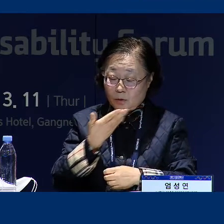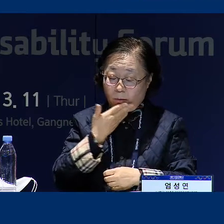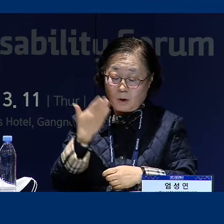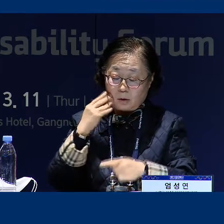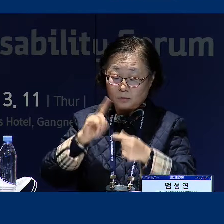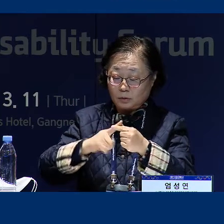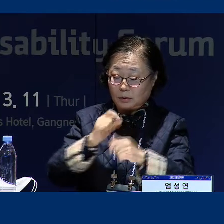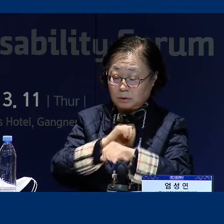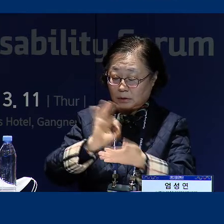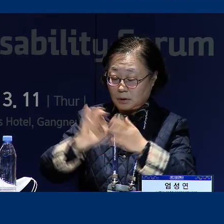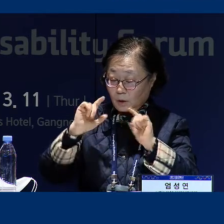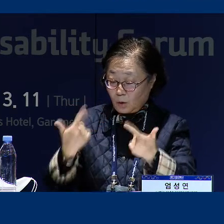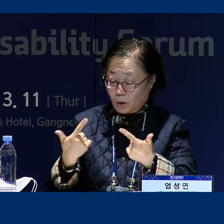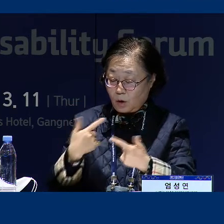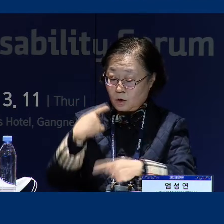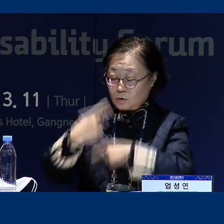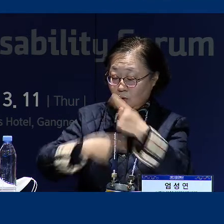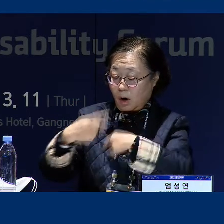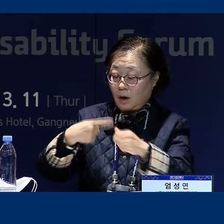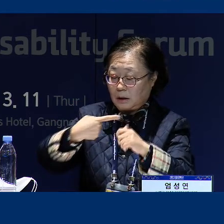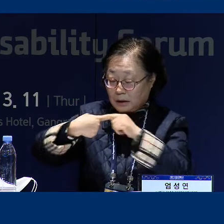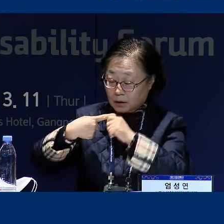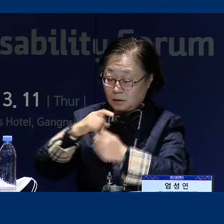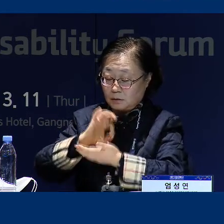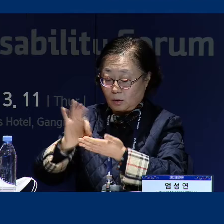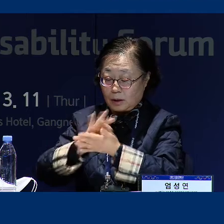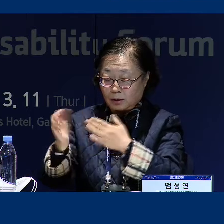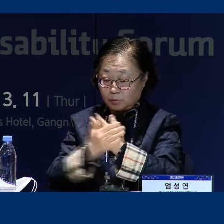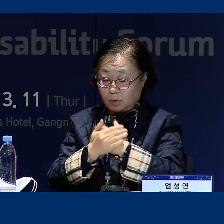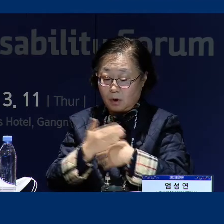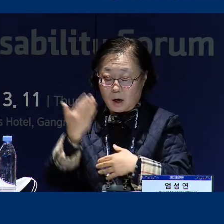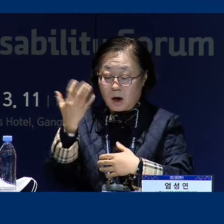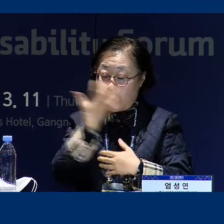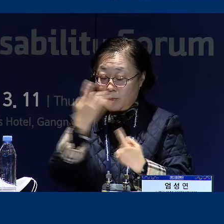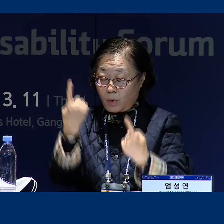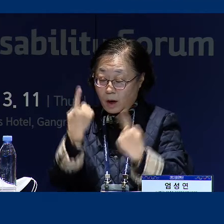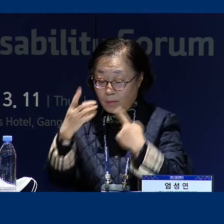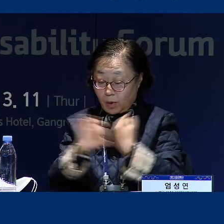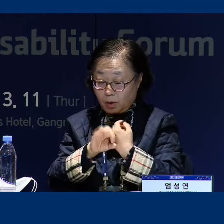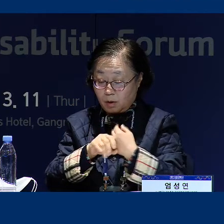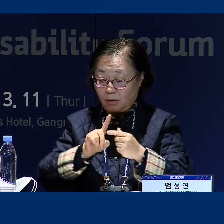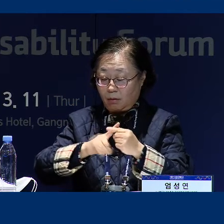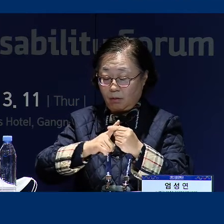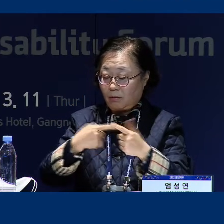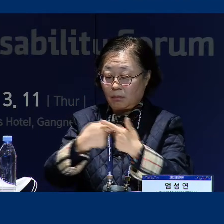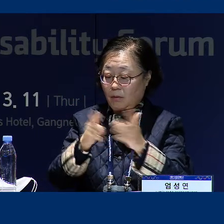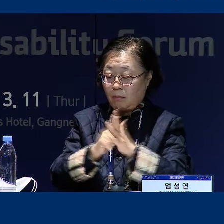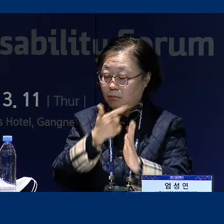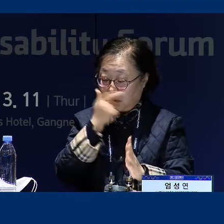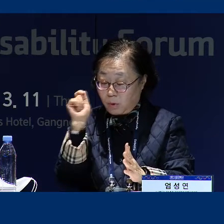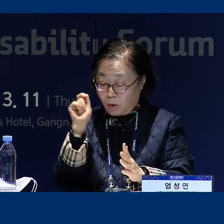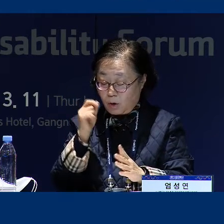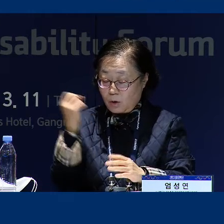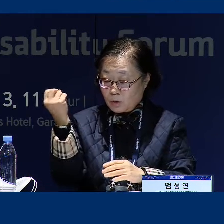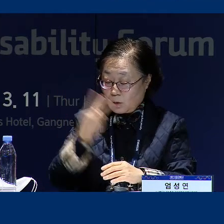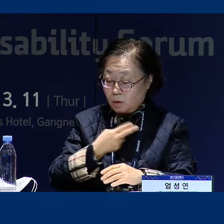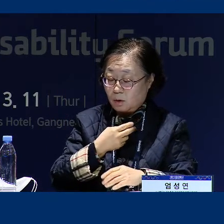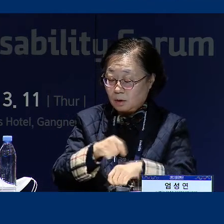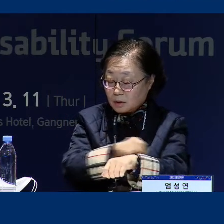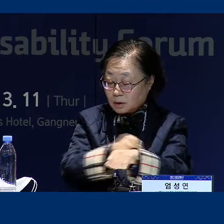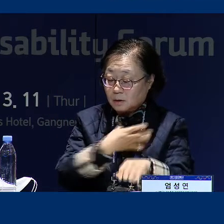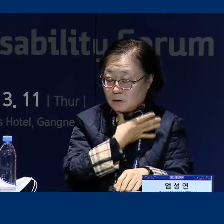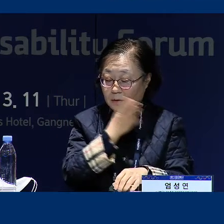50% 이상으로 더욱 심각한 수준입니다. 또한 청각 장애인 중 한국 수어를 제일 언어로 사용하는 저와 같은 농인이